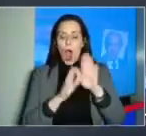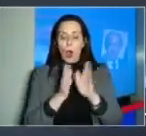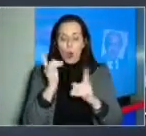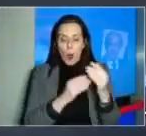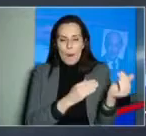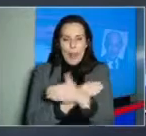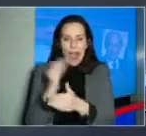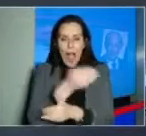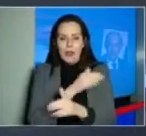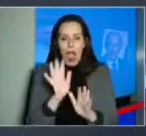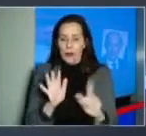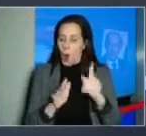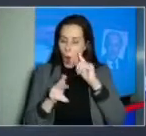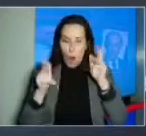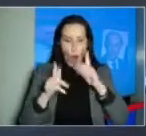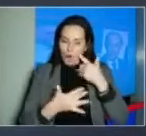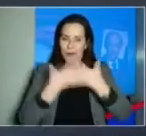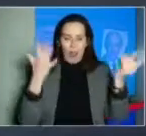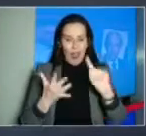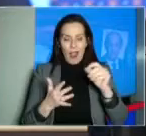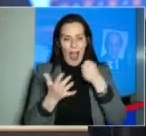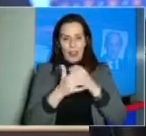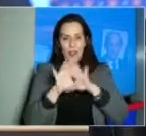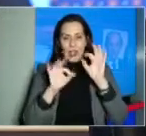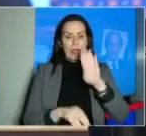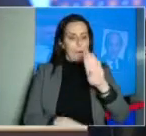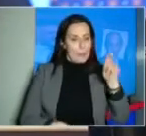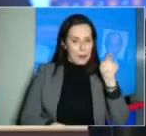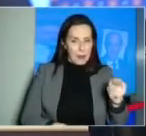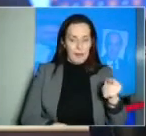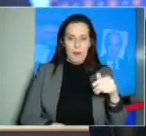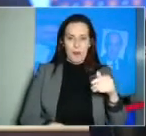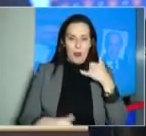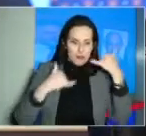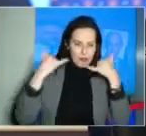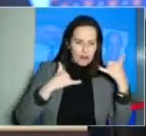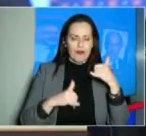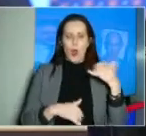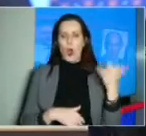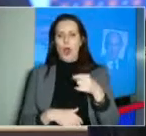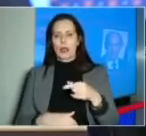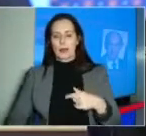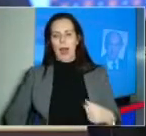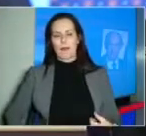עכשיו בחדרים, קורה עכשיו אצל נתניהו על קו הטלפון. קורה כל הזמן.